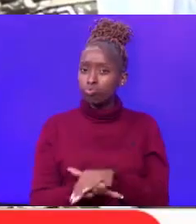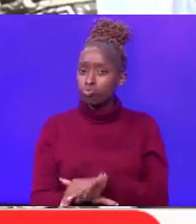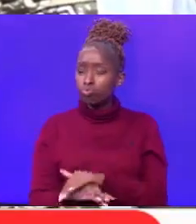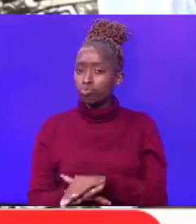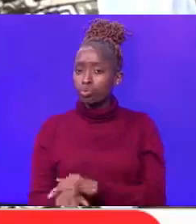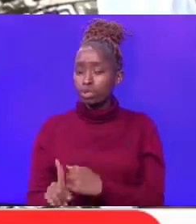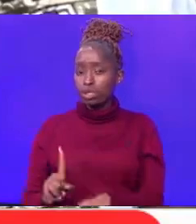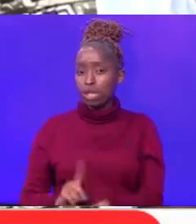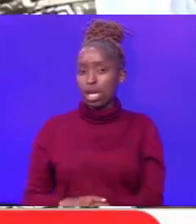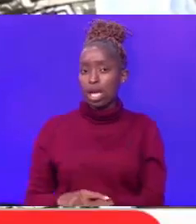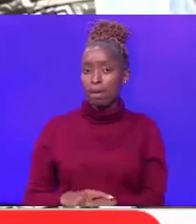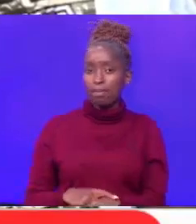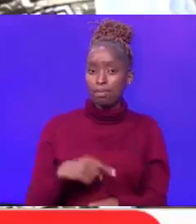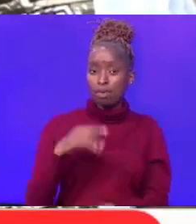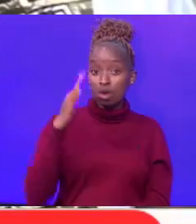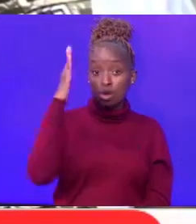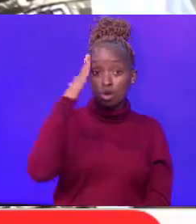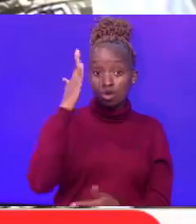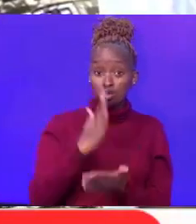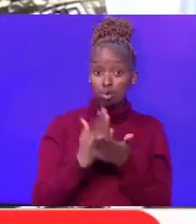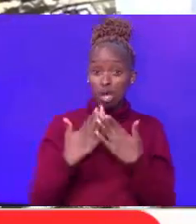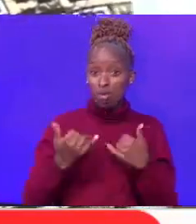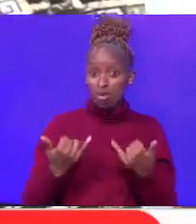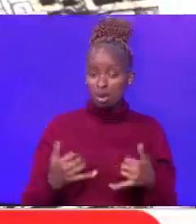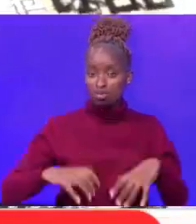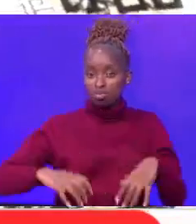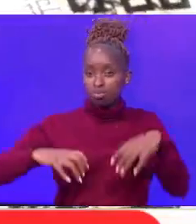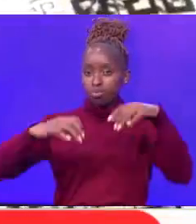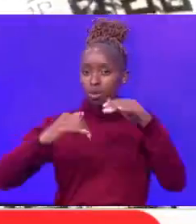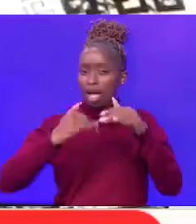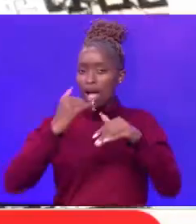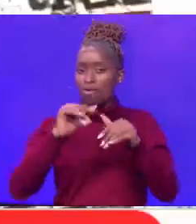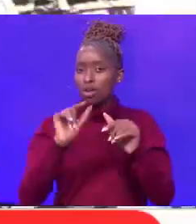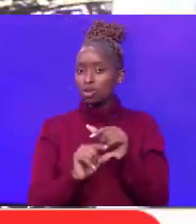mafuriko baada ya muda mfupi maji haya yakisha.